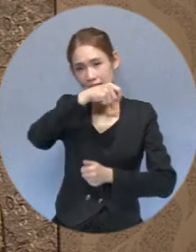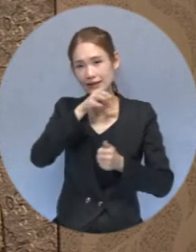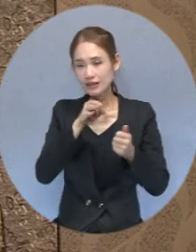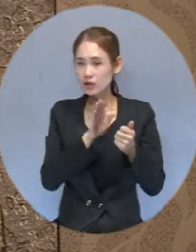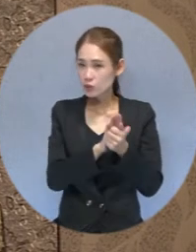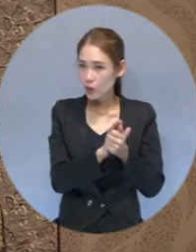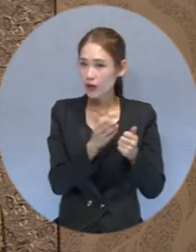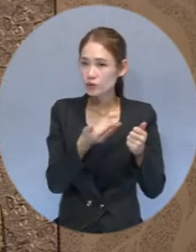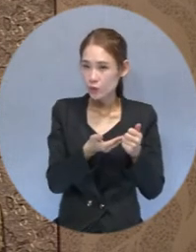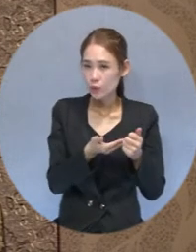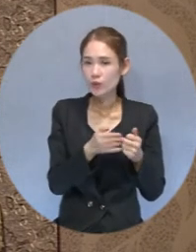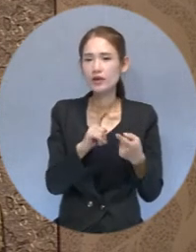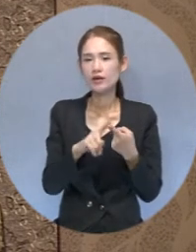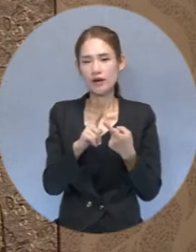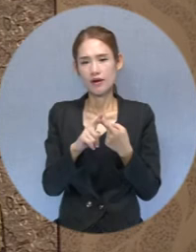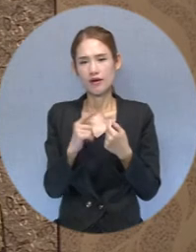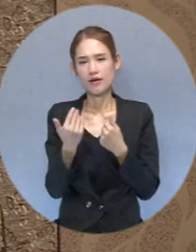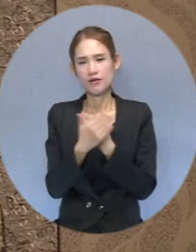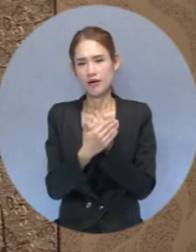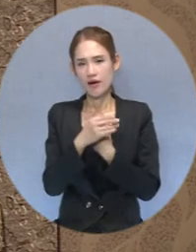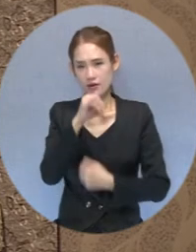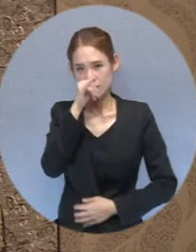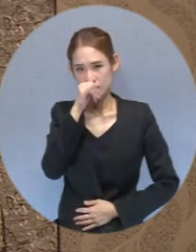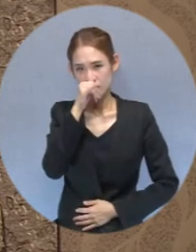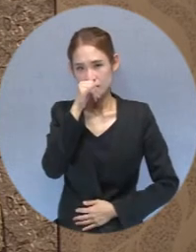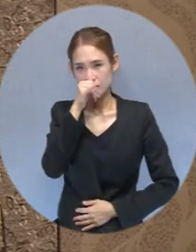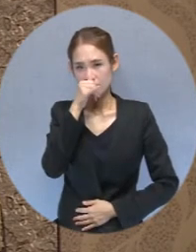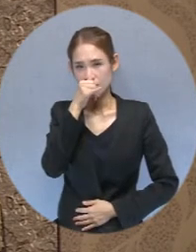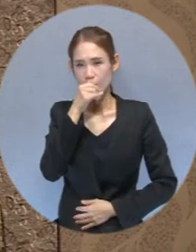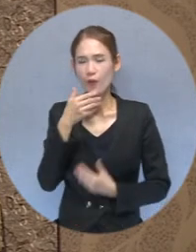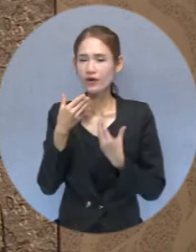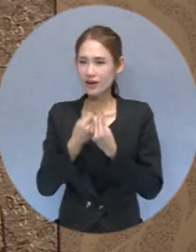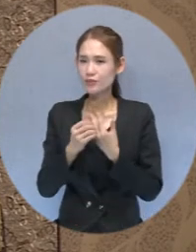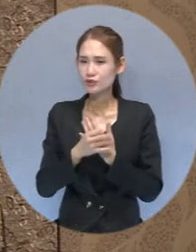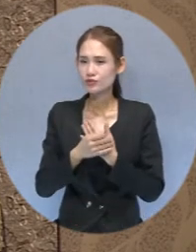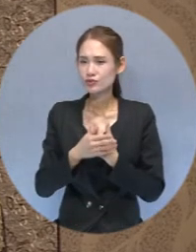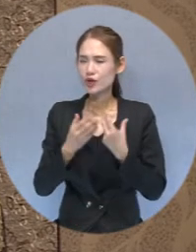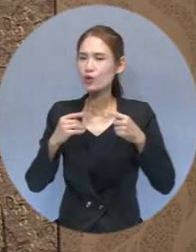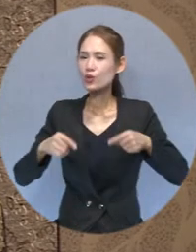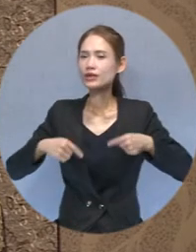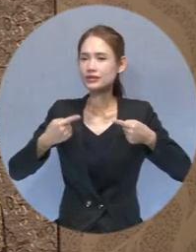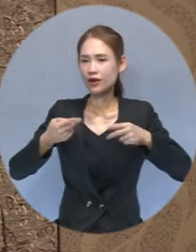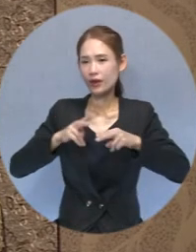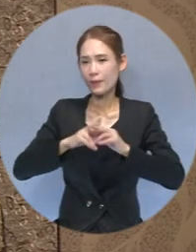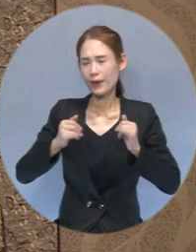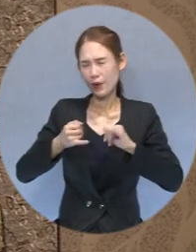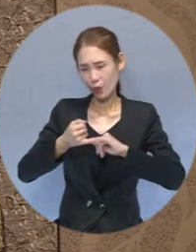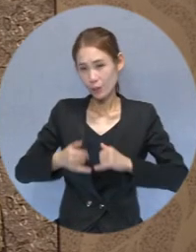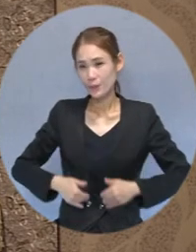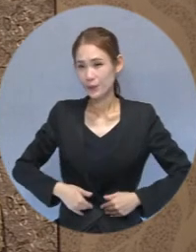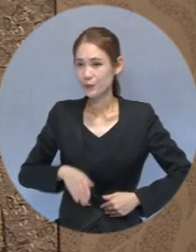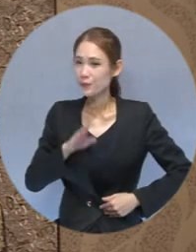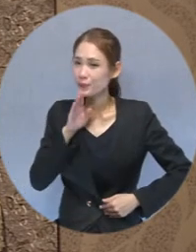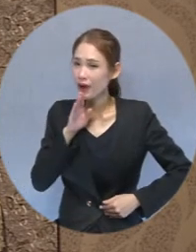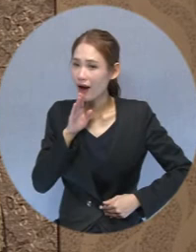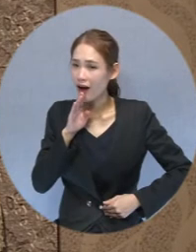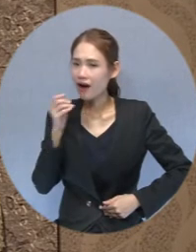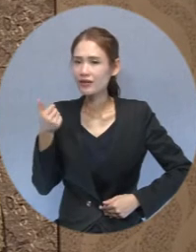방법인 것 같은데요. 장애인 콜택시를 굳이, 그러니까 물론 휠체어가 있는 분들은 필요하죠. 예. 근데 만일 뭐 또